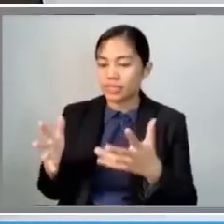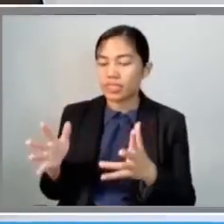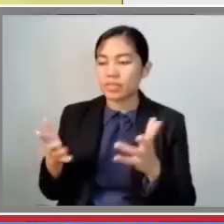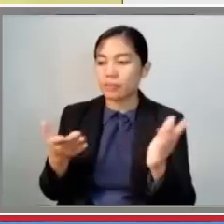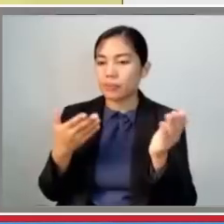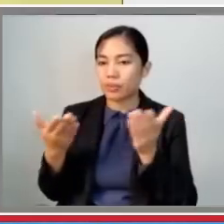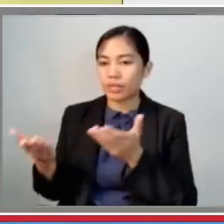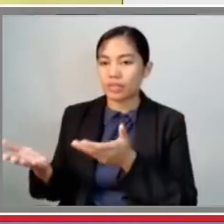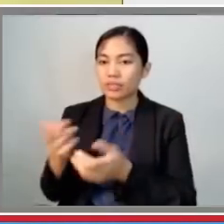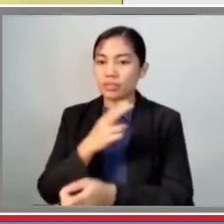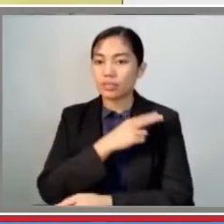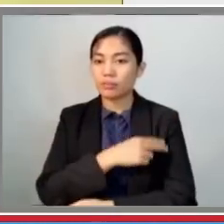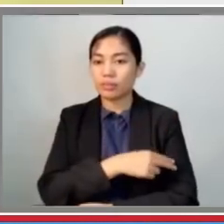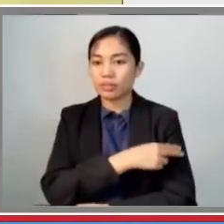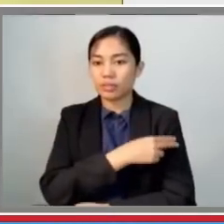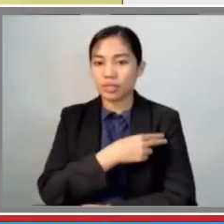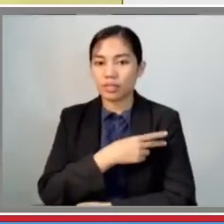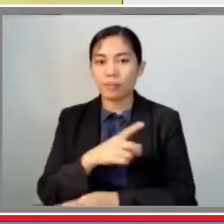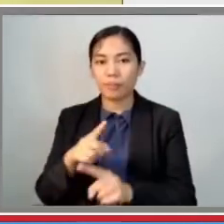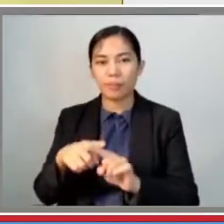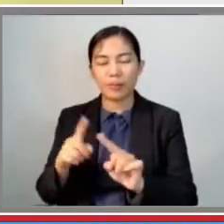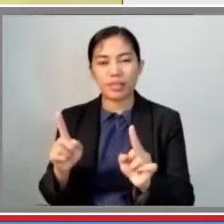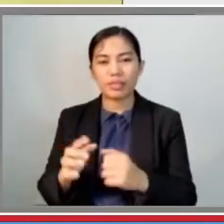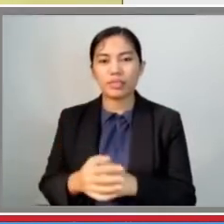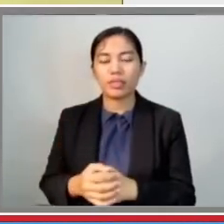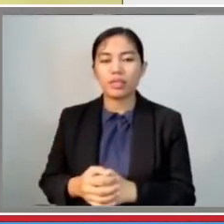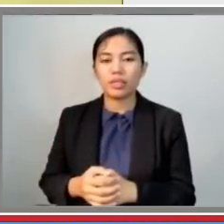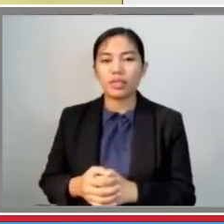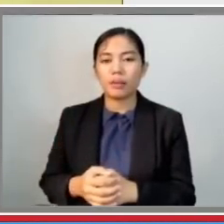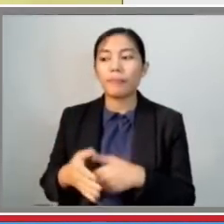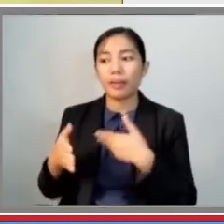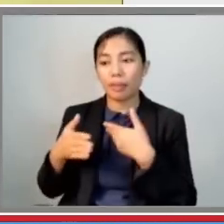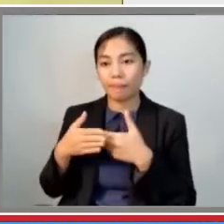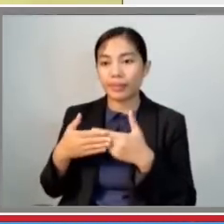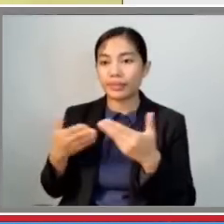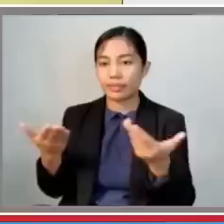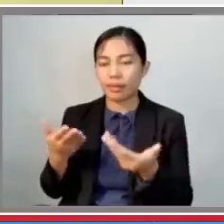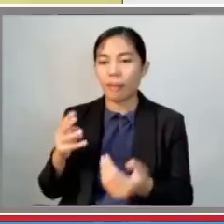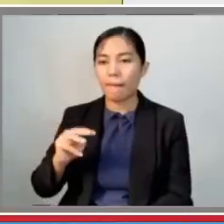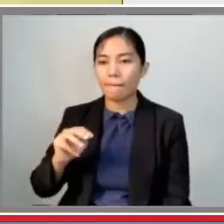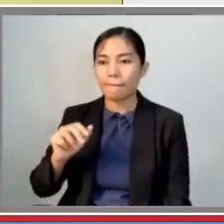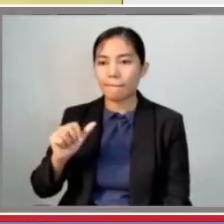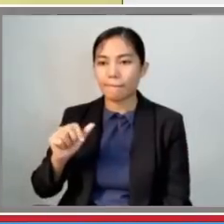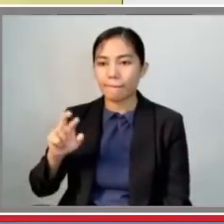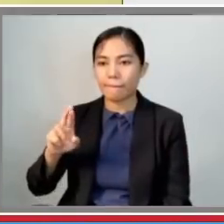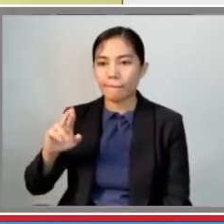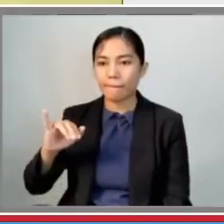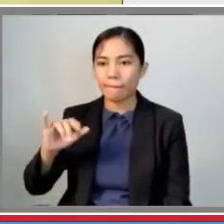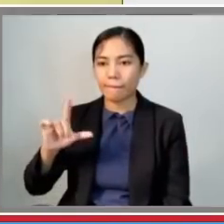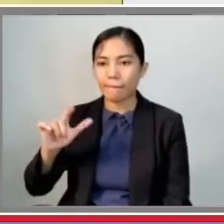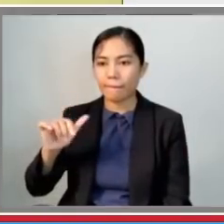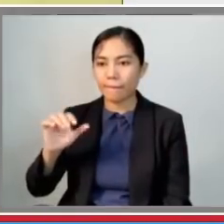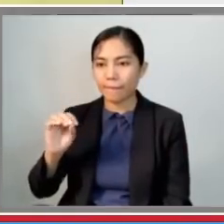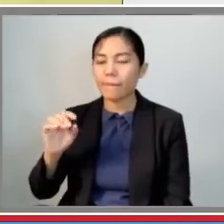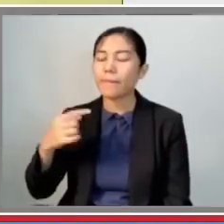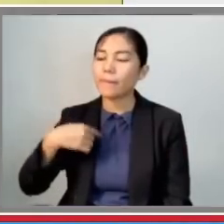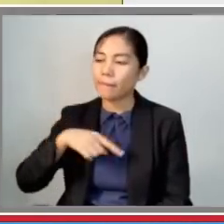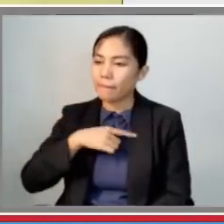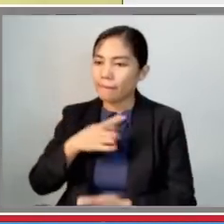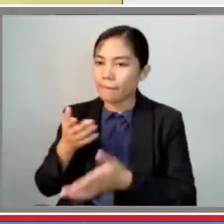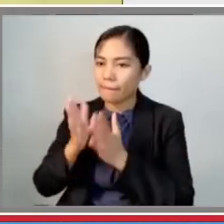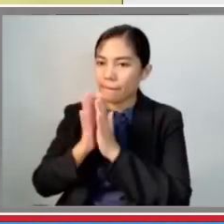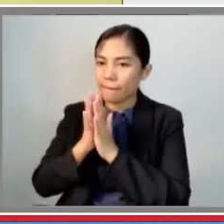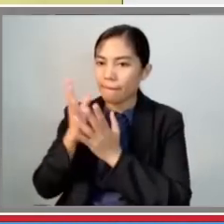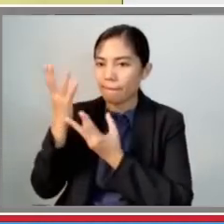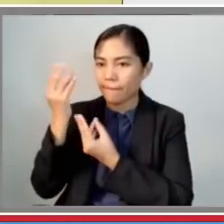hospital Hindi ko po nakuha yung ano Malapit lang po dito sa Marilao so we will follow up po yung ah situation kung ano pong nangyari po sa kanya